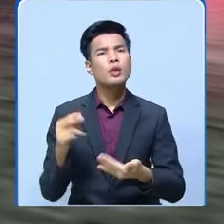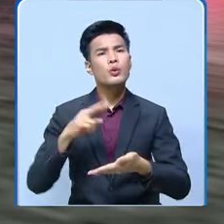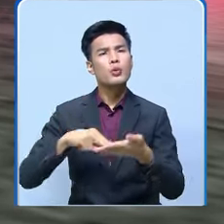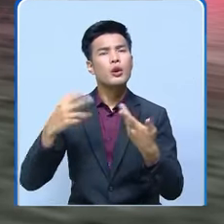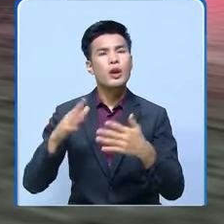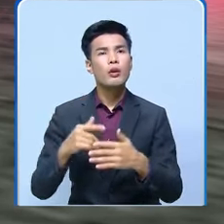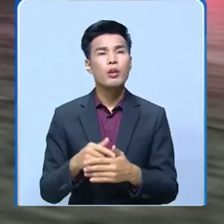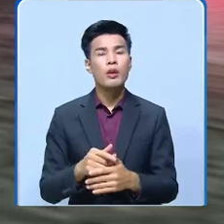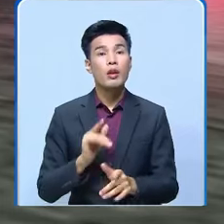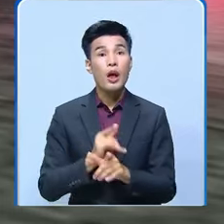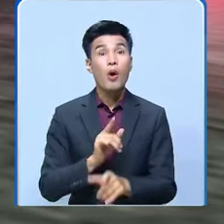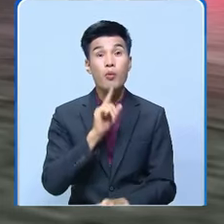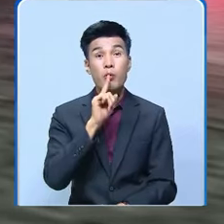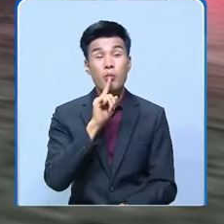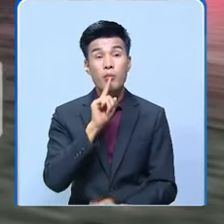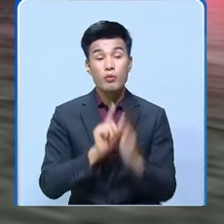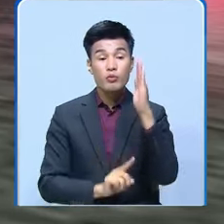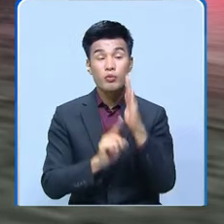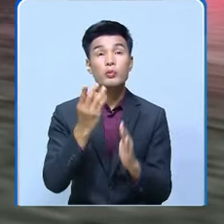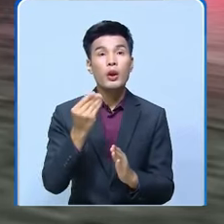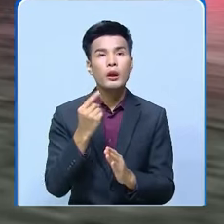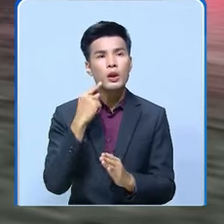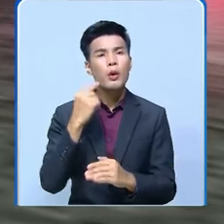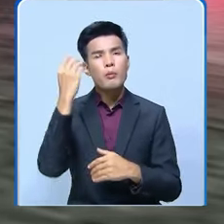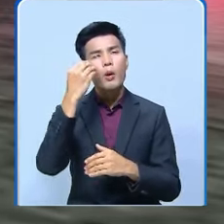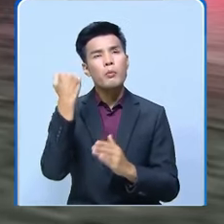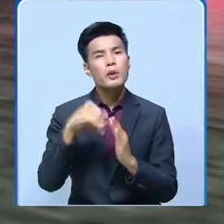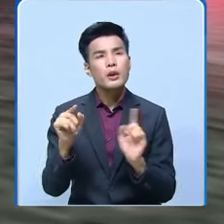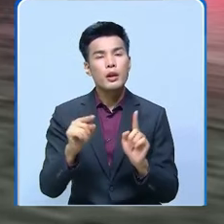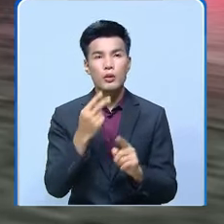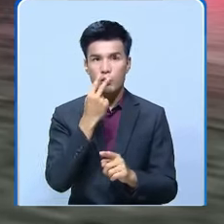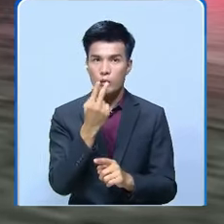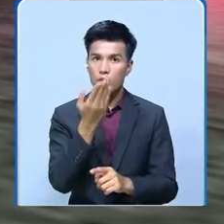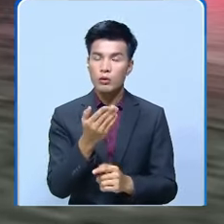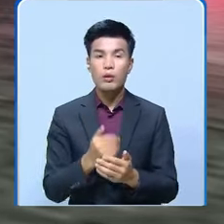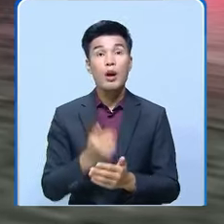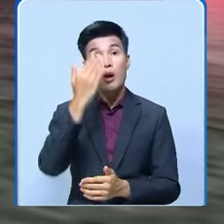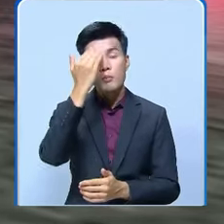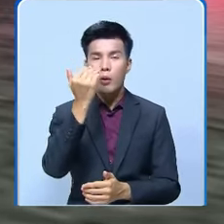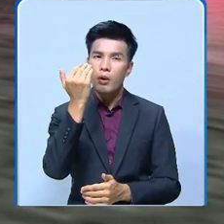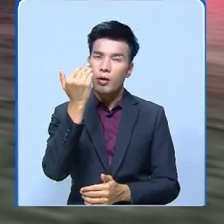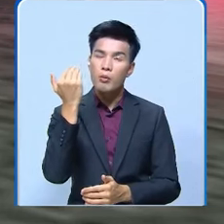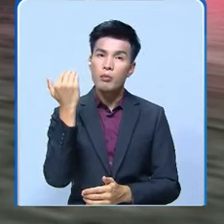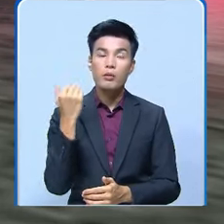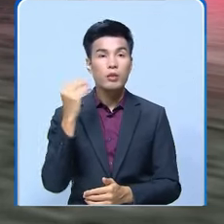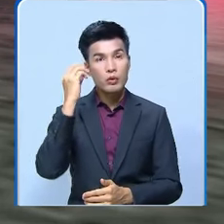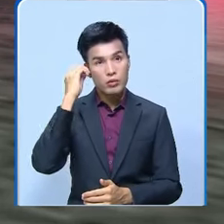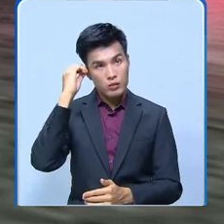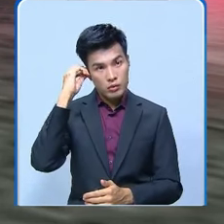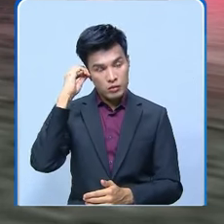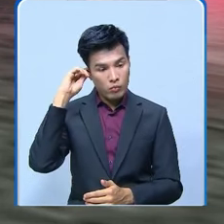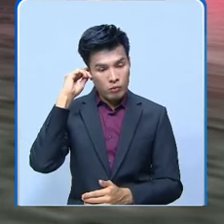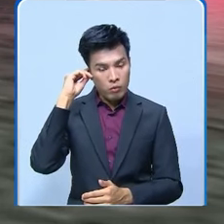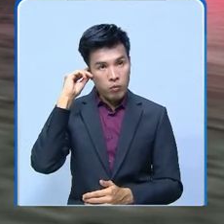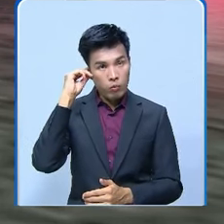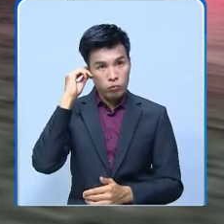ปริมาณแอลกอฮอล์ในเลือดเท่าไหร่ถึงจะถือว่าเมาอันนี้น่าสนใจคุณผู้ชมเพราะว่าคือหลักการของกฎหมายข้อกำหนด